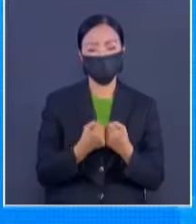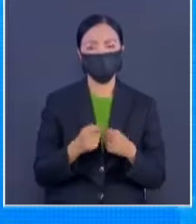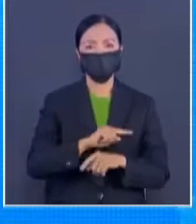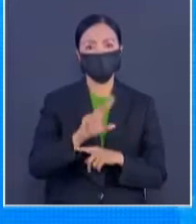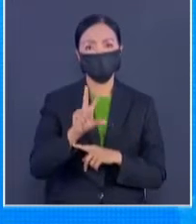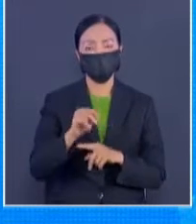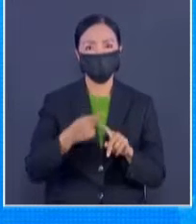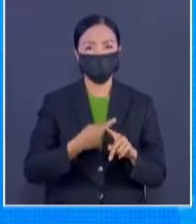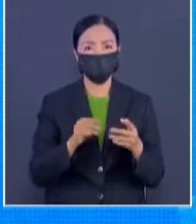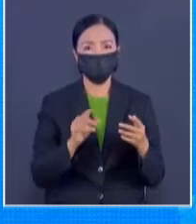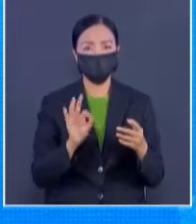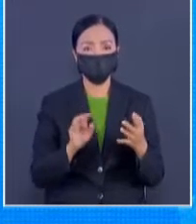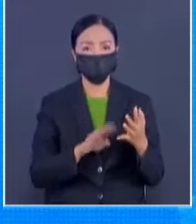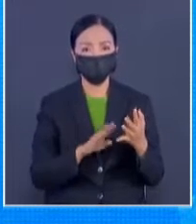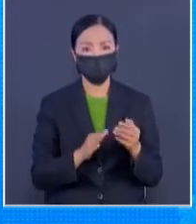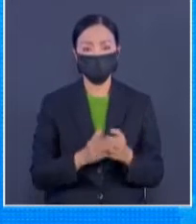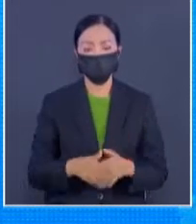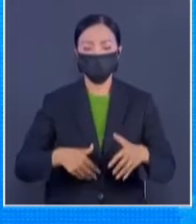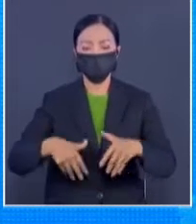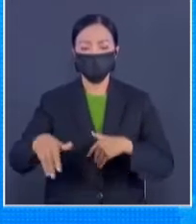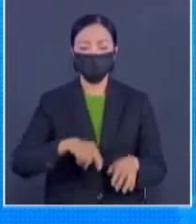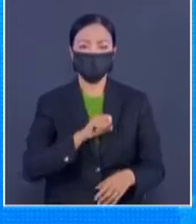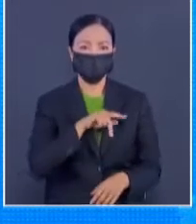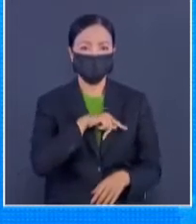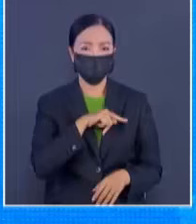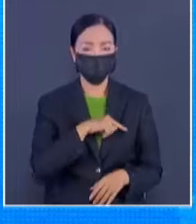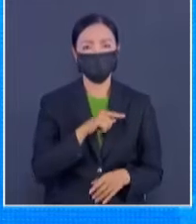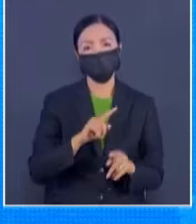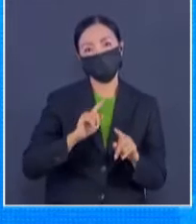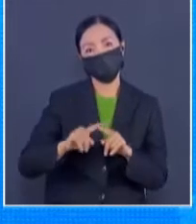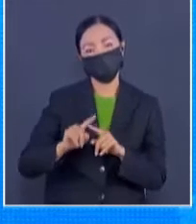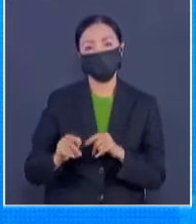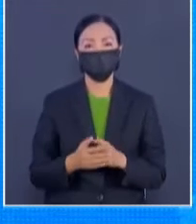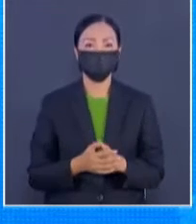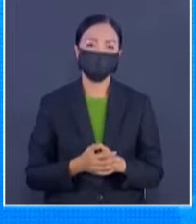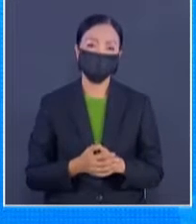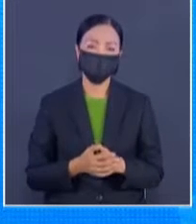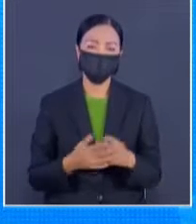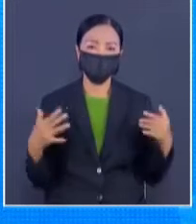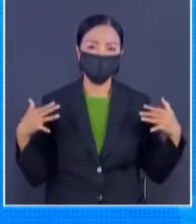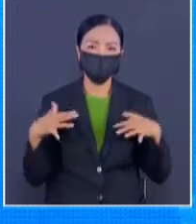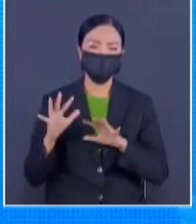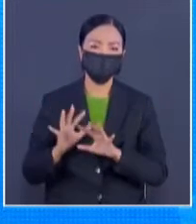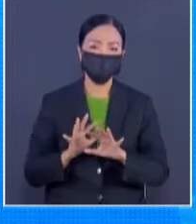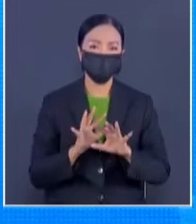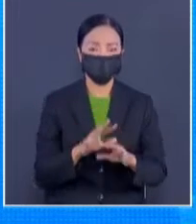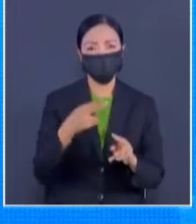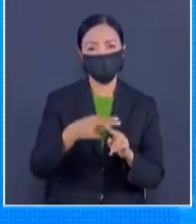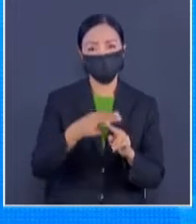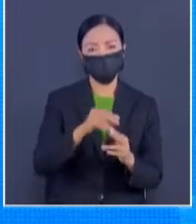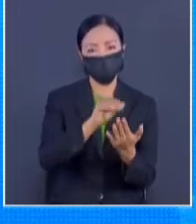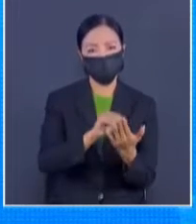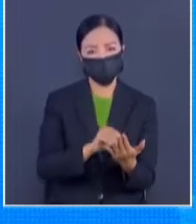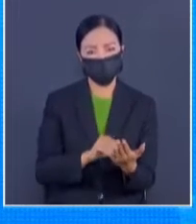30กันยายนล่าสุดก็มีพุทธศาสนิกชนแล้วก็ศิษยานุศิษย์ที่ยังคงรวมตัวกันแล้วก็มาลงชื่อเ